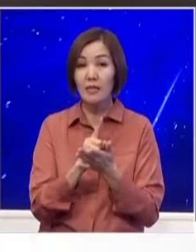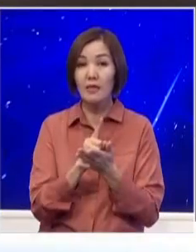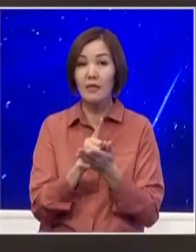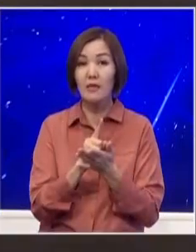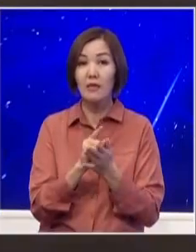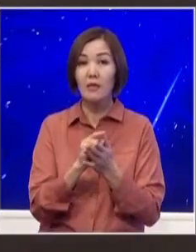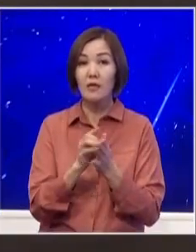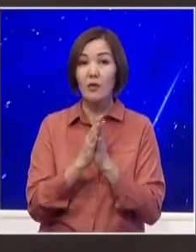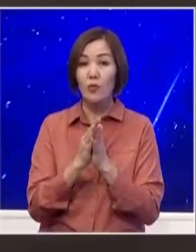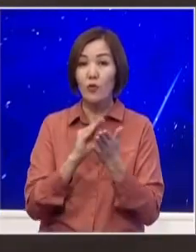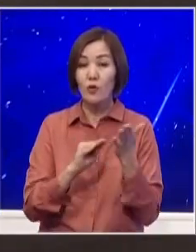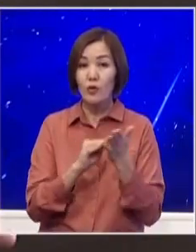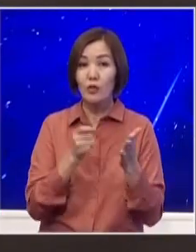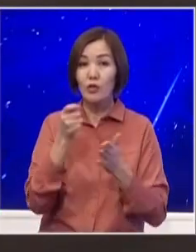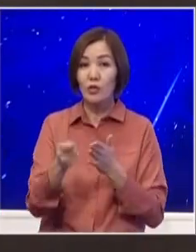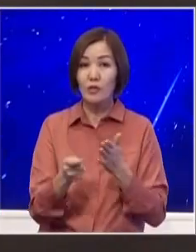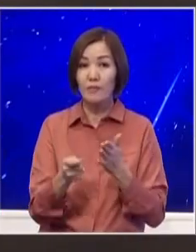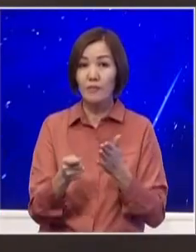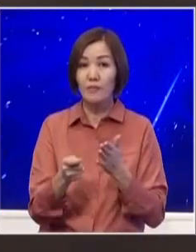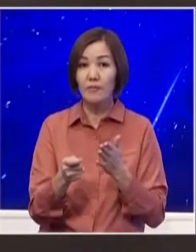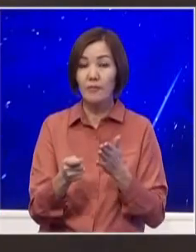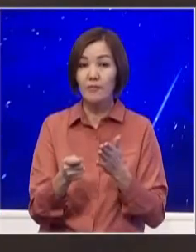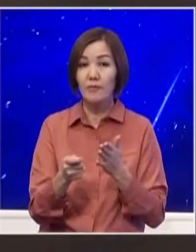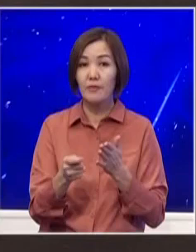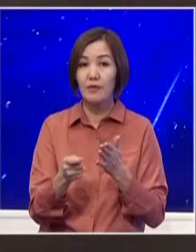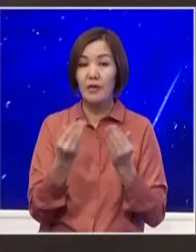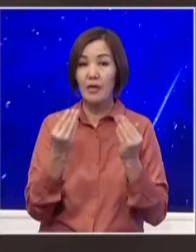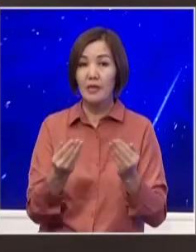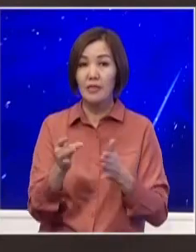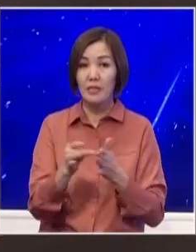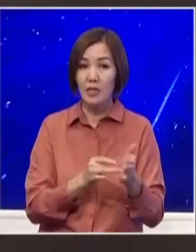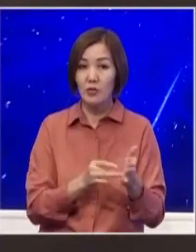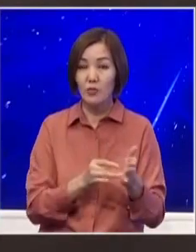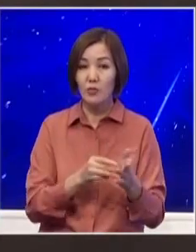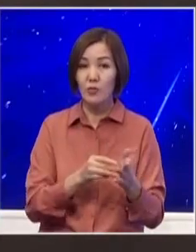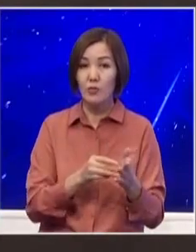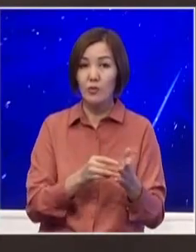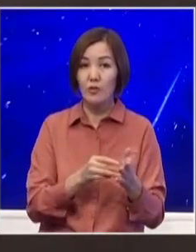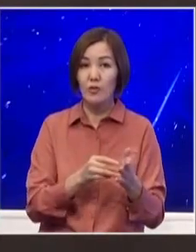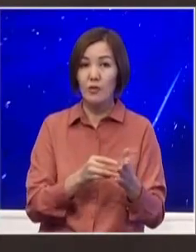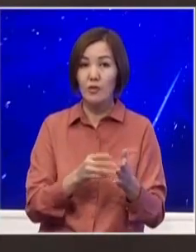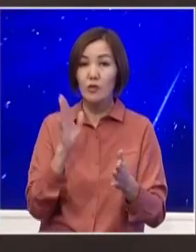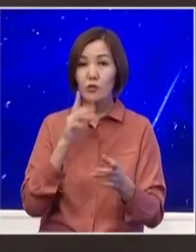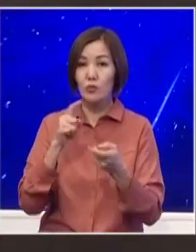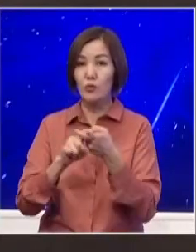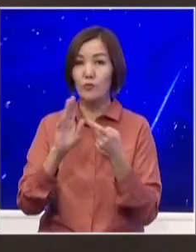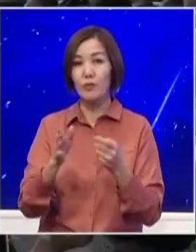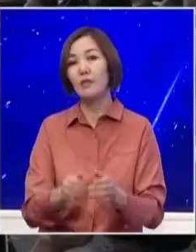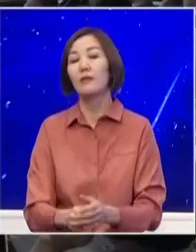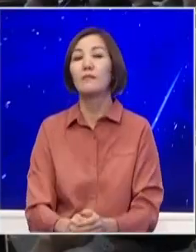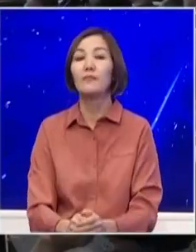Өтініш. Бүгін өтініш беріңіз, қазір мерзімі тұрып әпкеңіздің атынан қосып берейік.